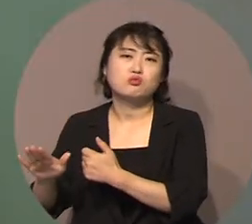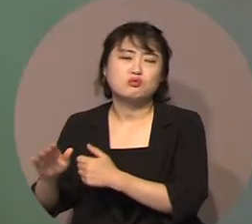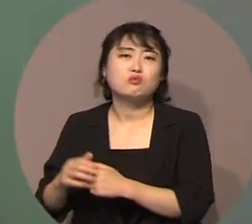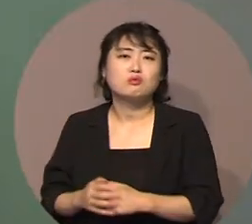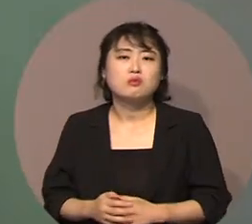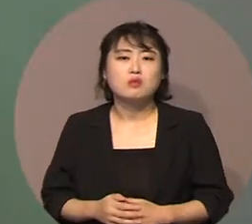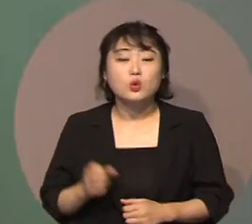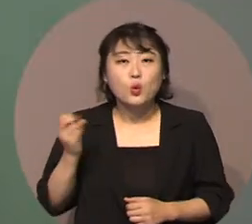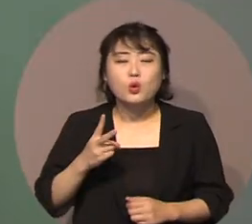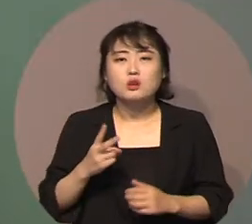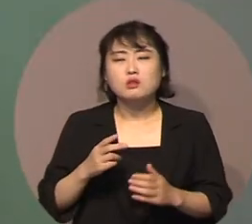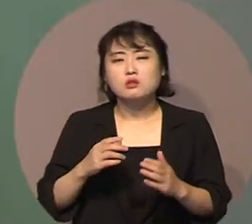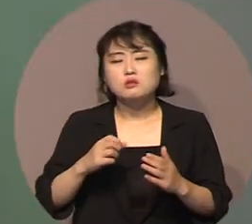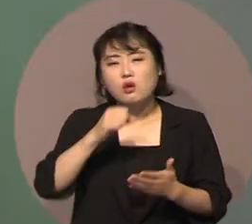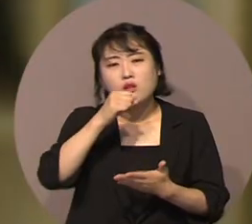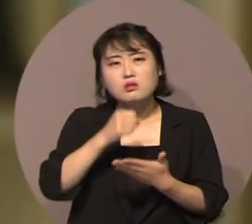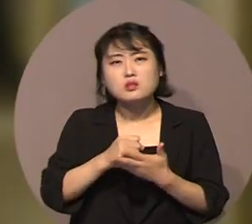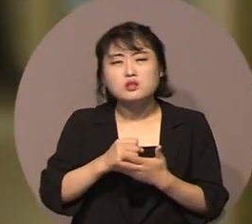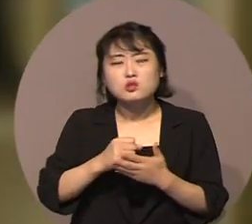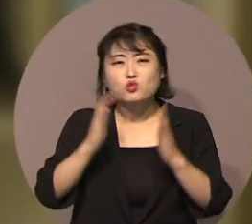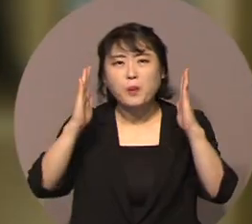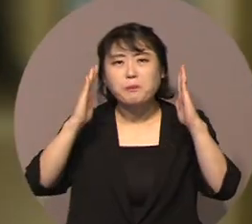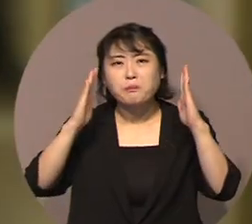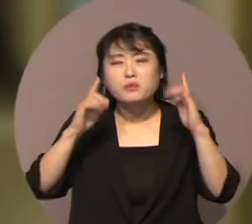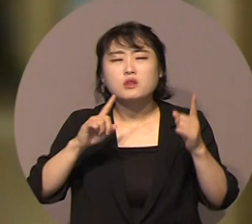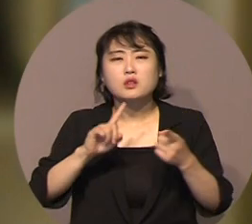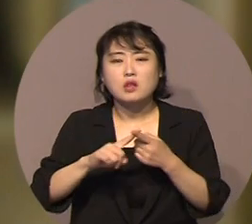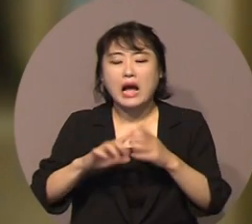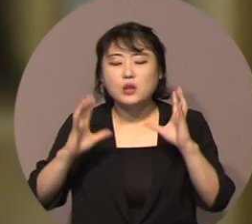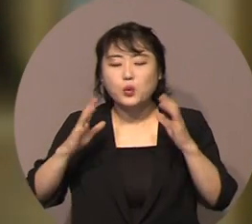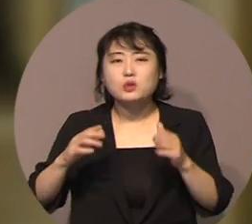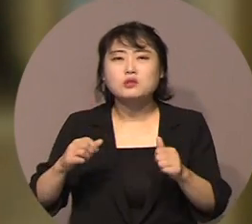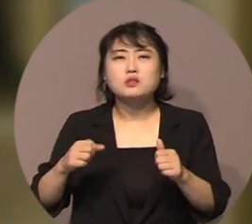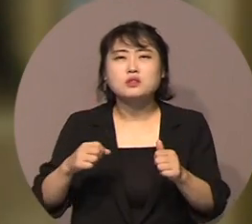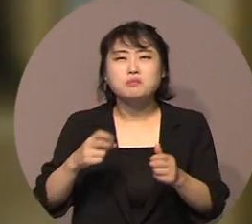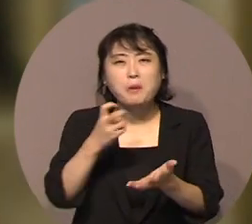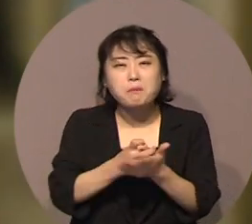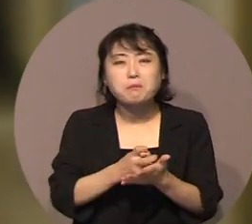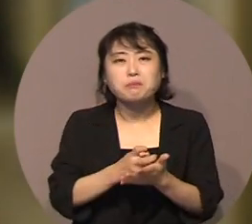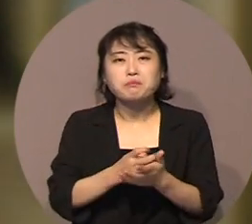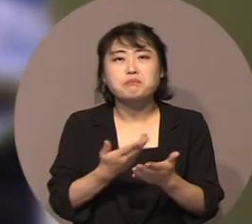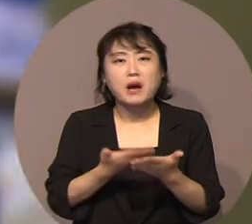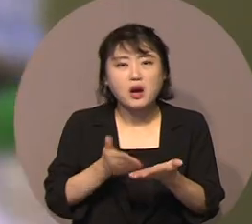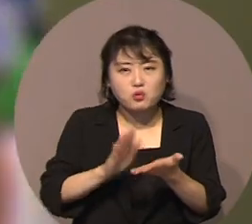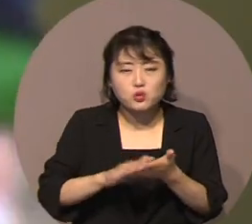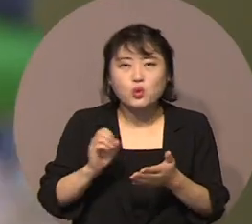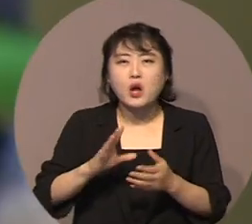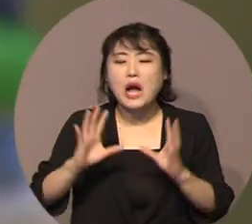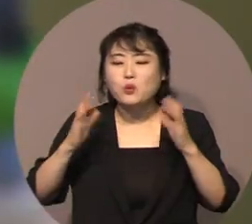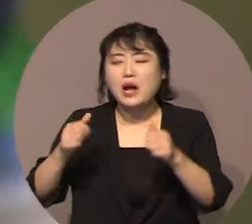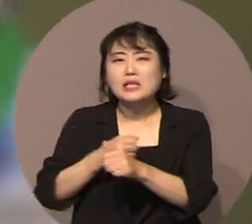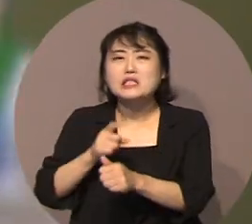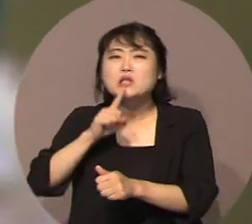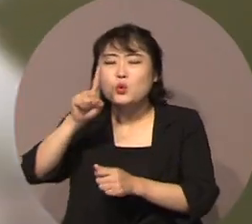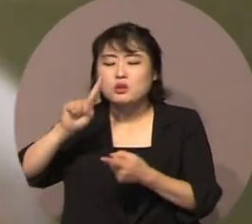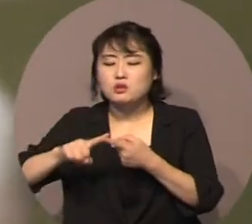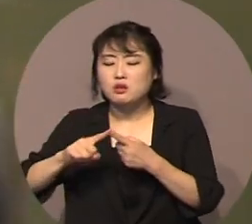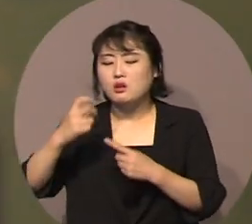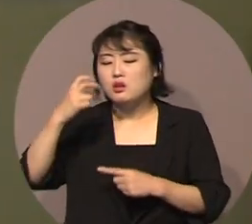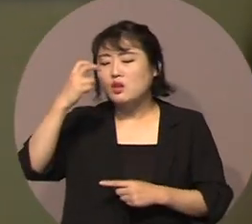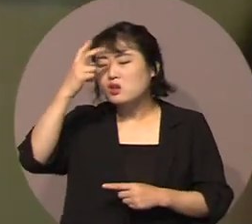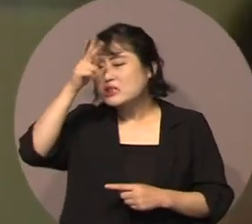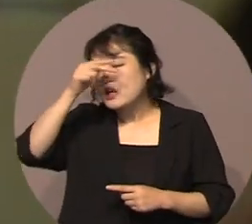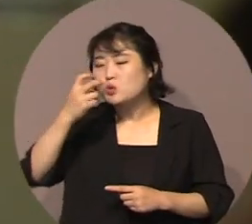또 정당한 교육지도조차 막는 아동학대 처벌법 개정과 교사를 대상으로 한 아동학대 신고 건에 대해 경찰